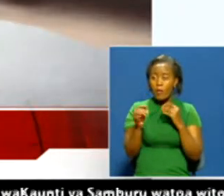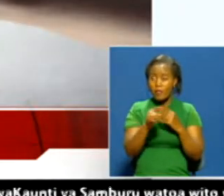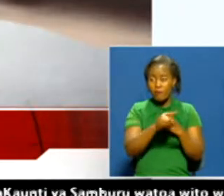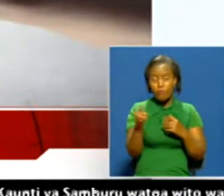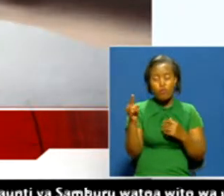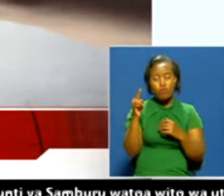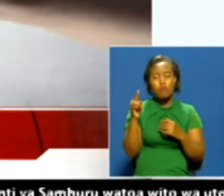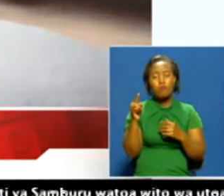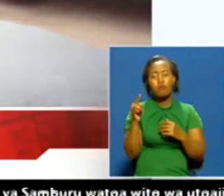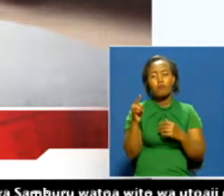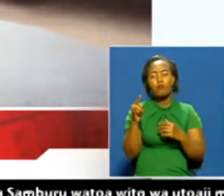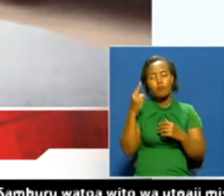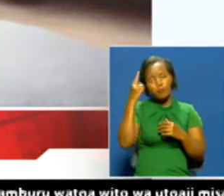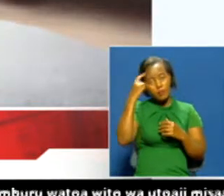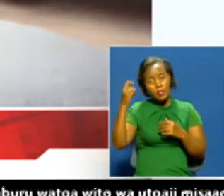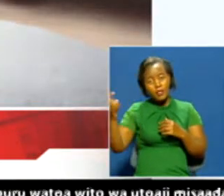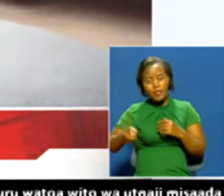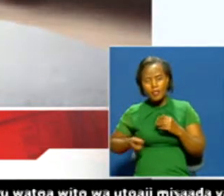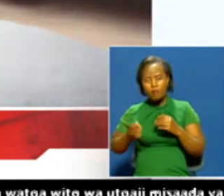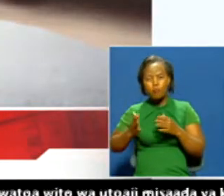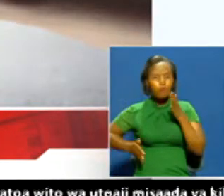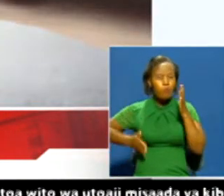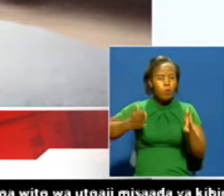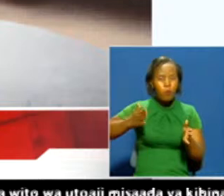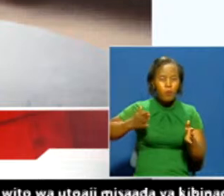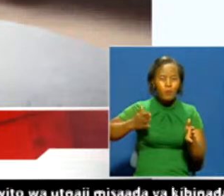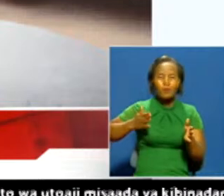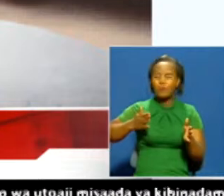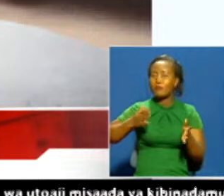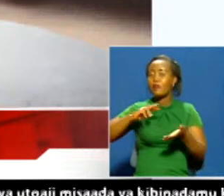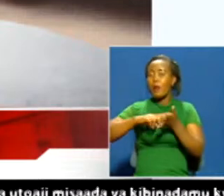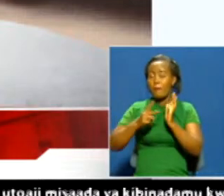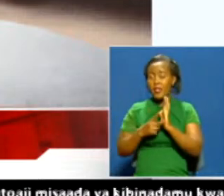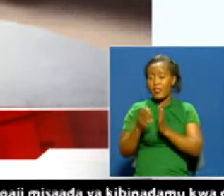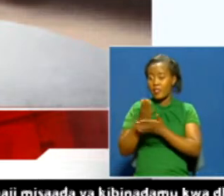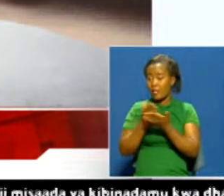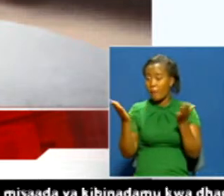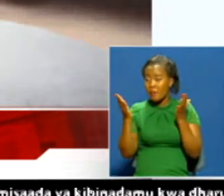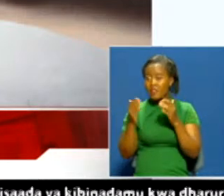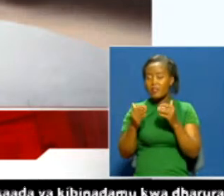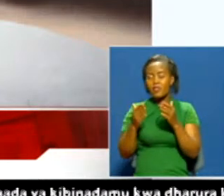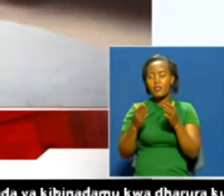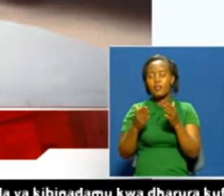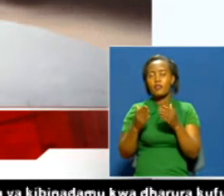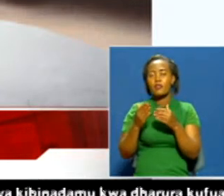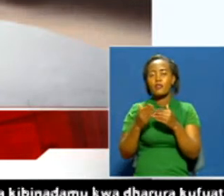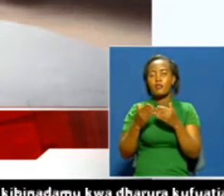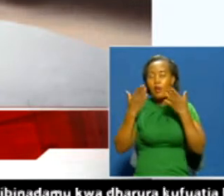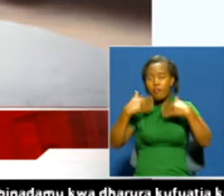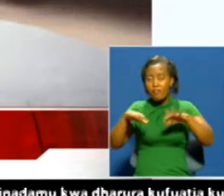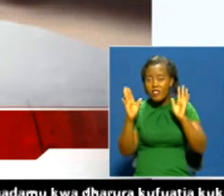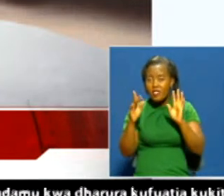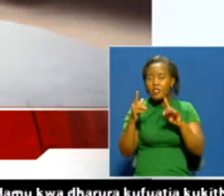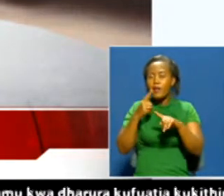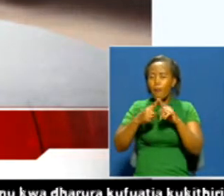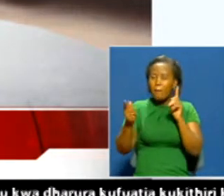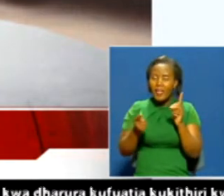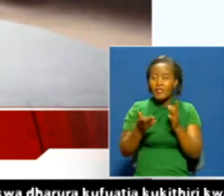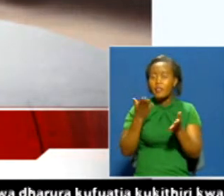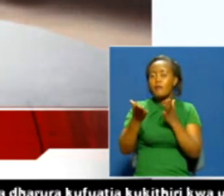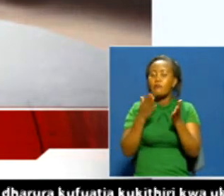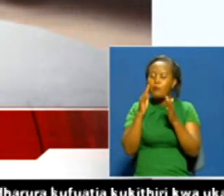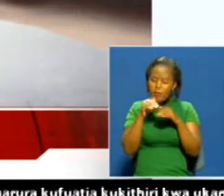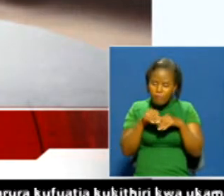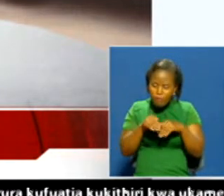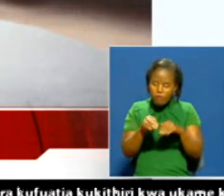usiyemfahamu, inamaanisha kwamba kuna vitu vilivyopita ambavyo vinakuandama, vitendo vilivyopita labda vya utotoni, na mwisho